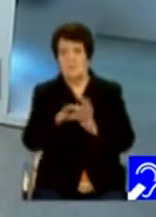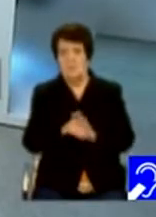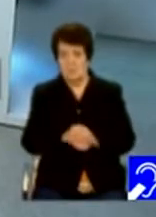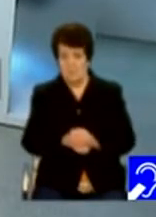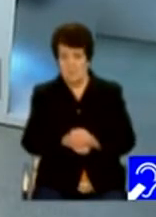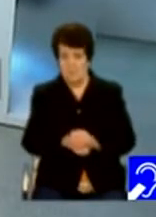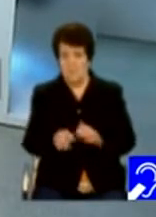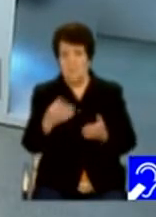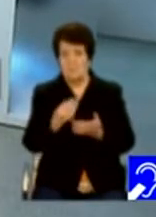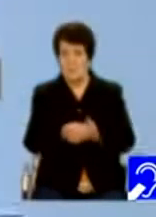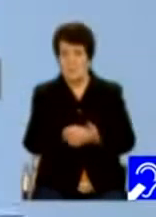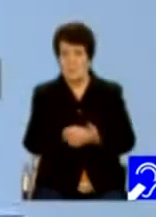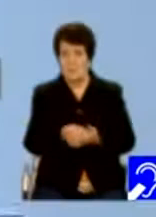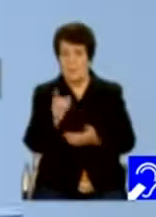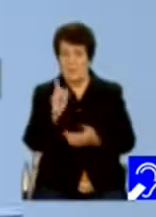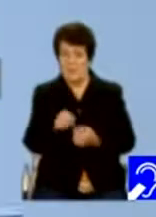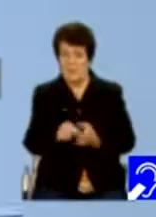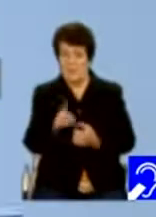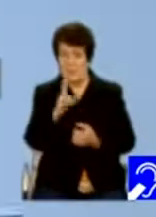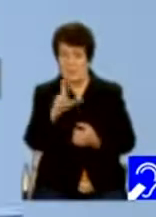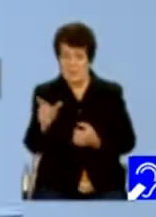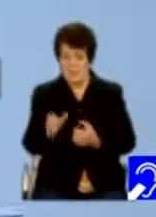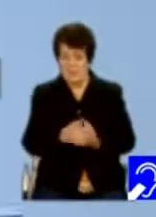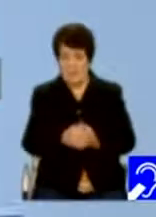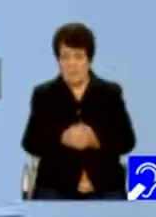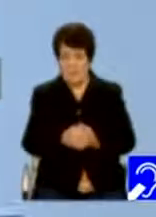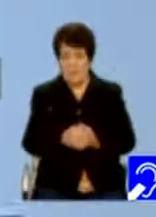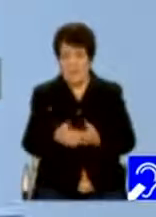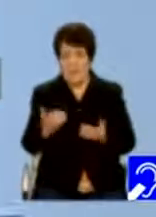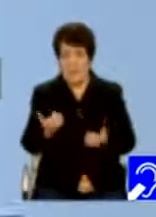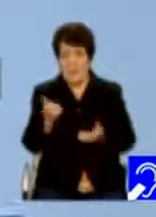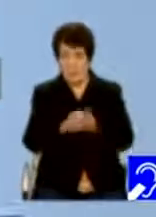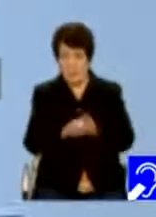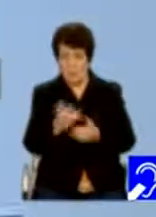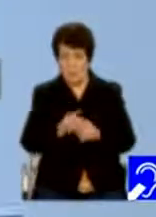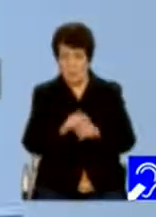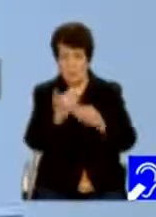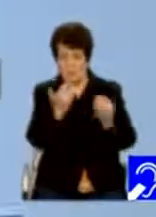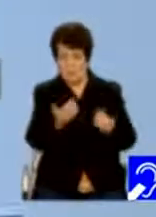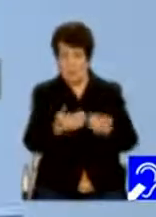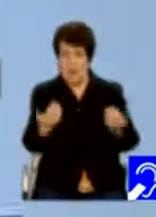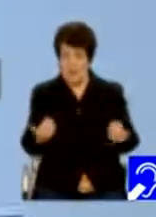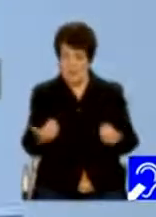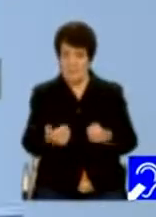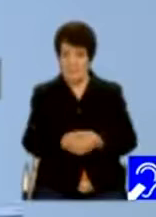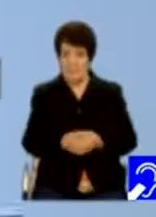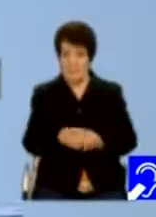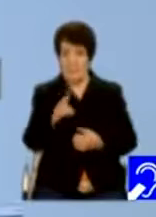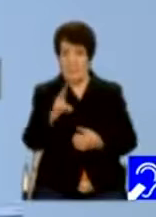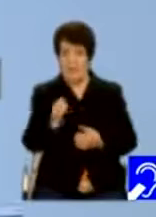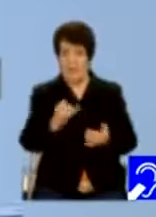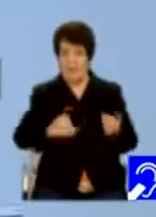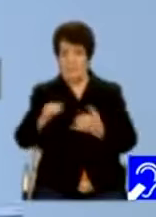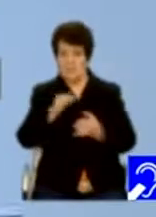în această gașcă, pentru că știți, bălțenii au cunoscut faptul că vin cu dumneavoastră astăzi la